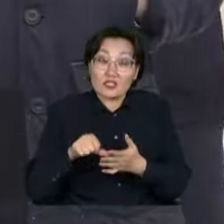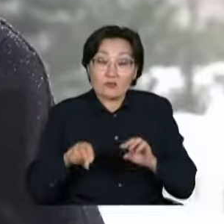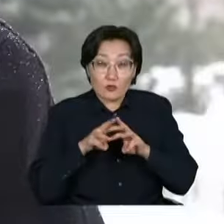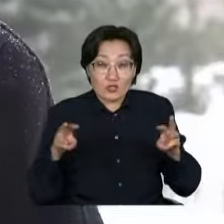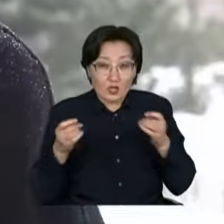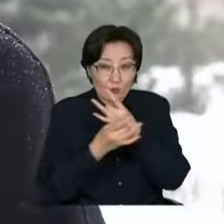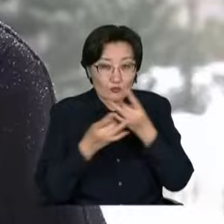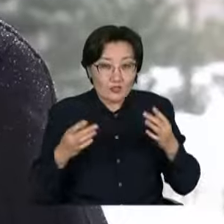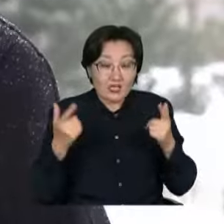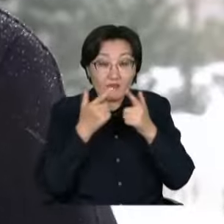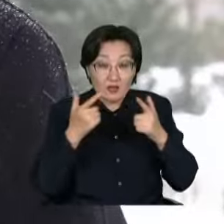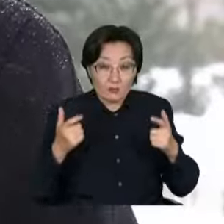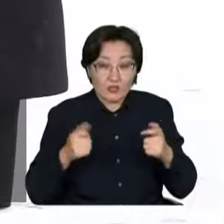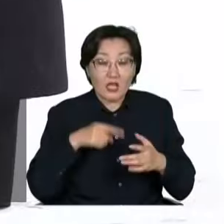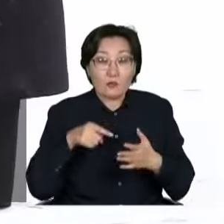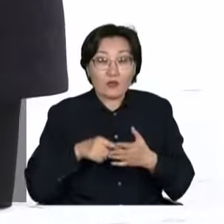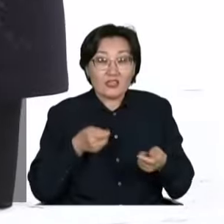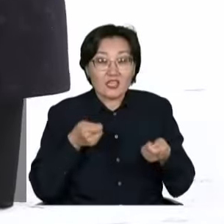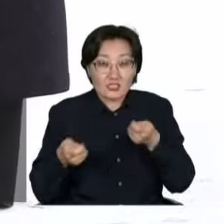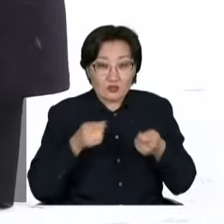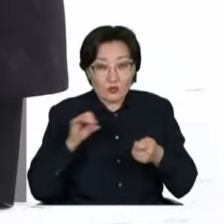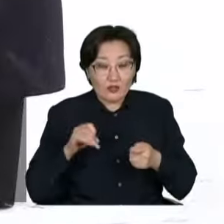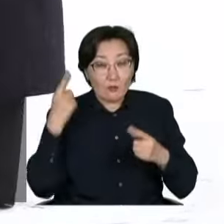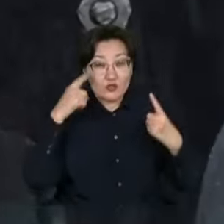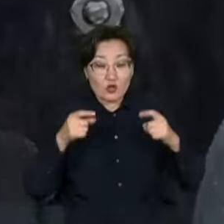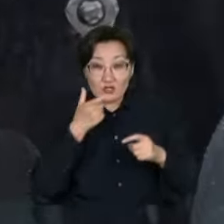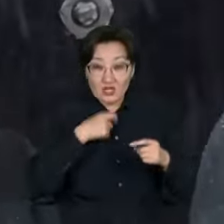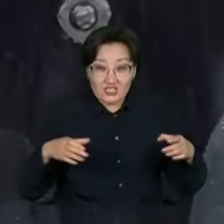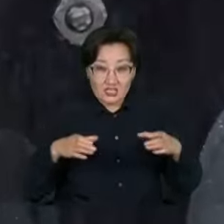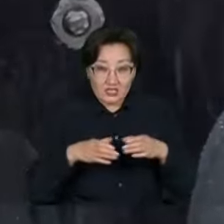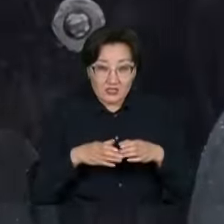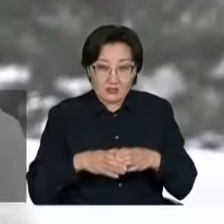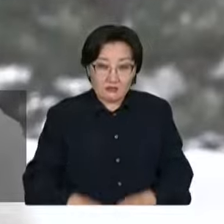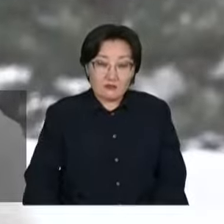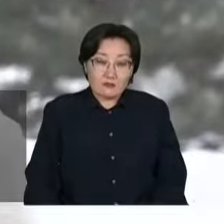Министерства культуры и информации, городского акимата и творческой интеллигенции.